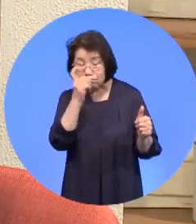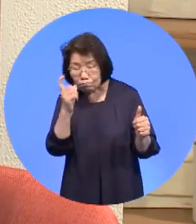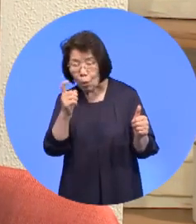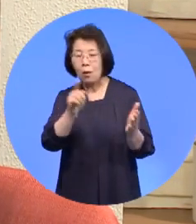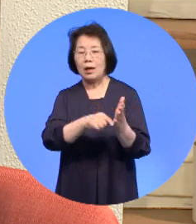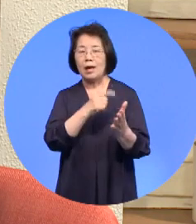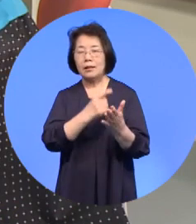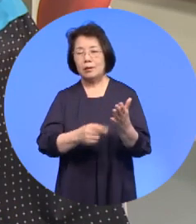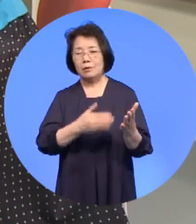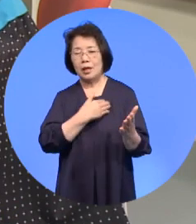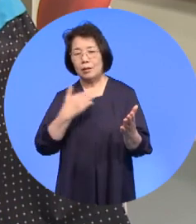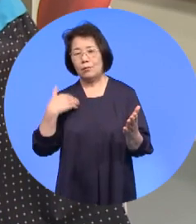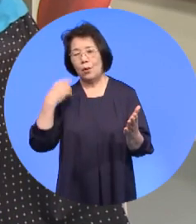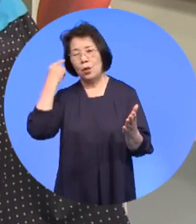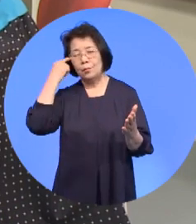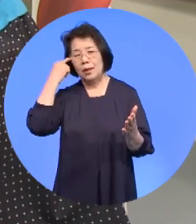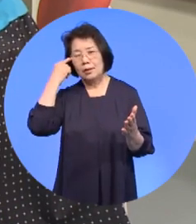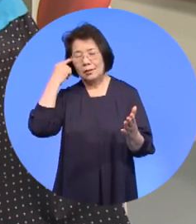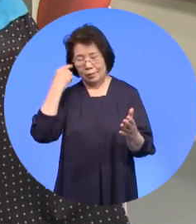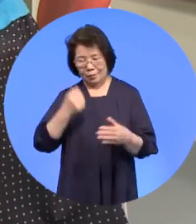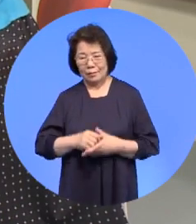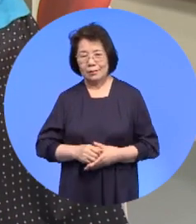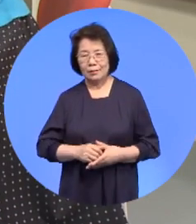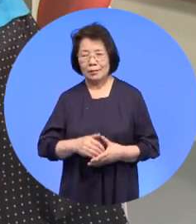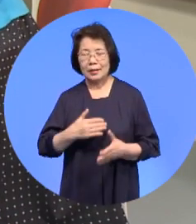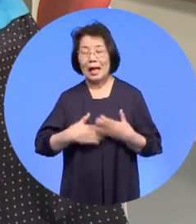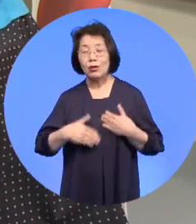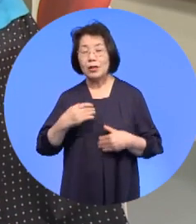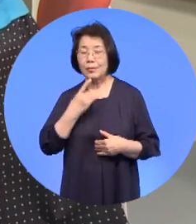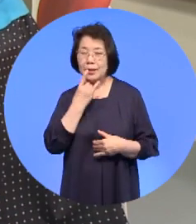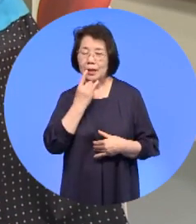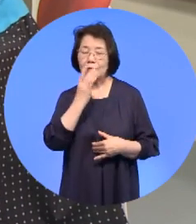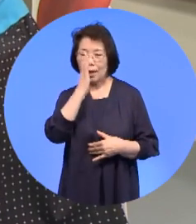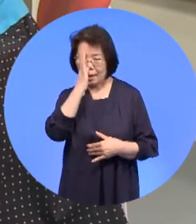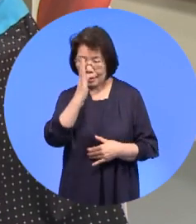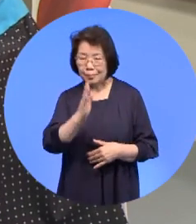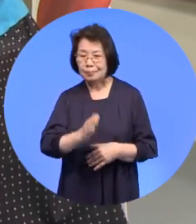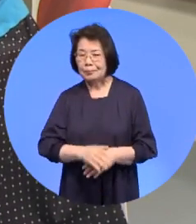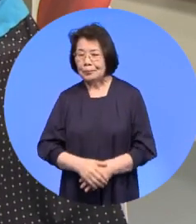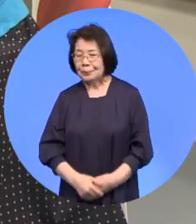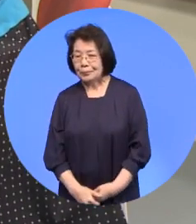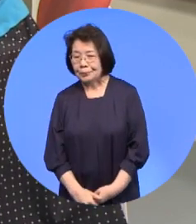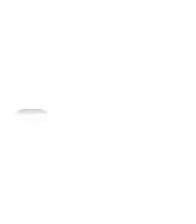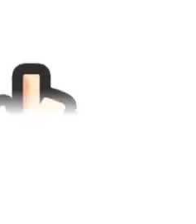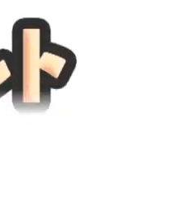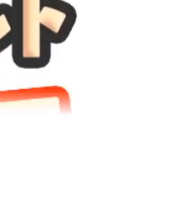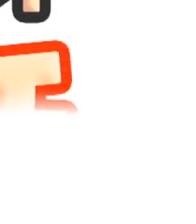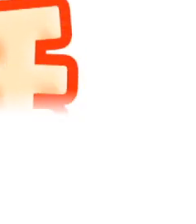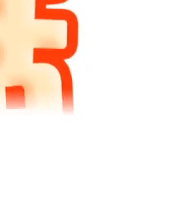できるかどうかと思うので是非次回も楽しみにしてください以上特集でした